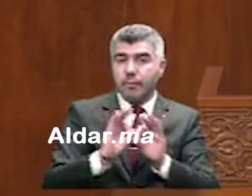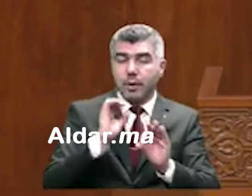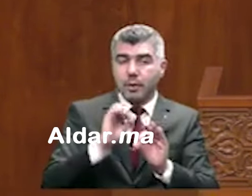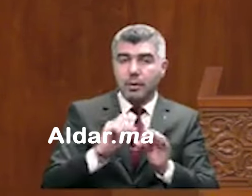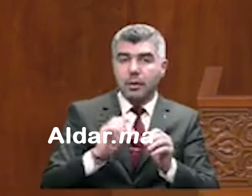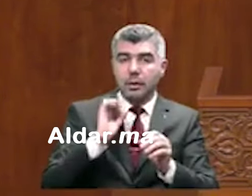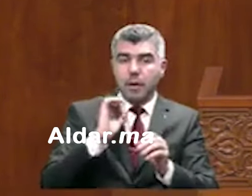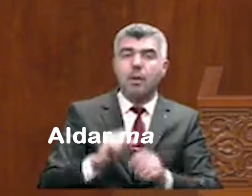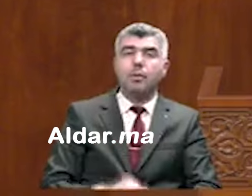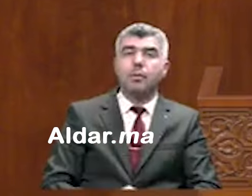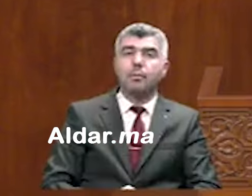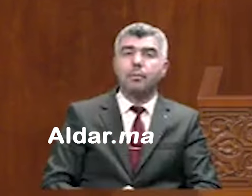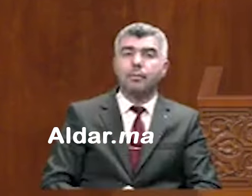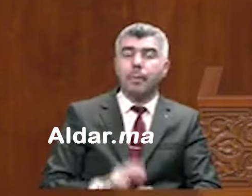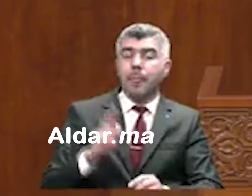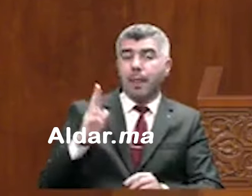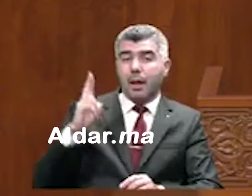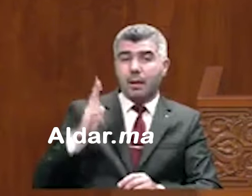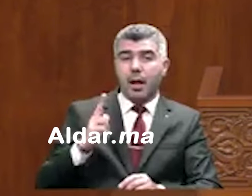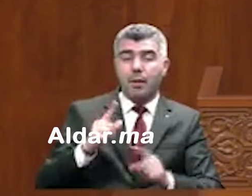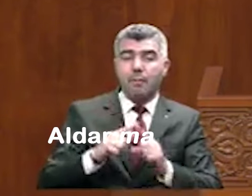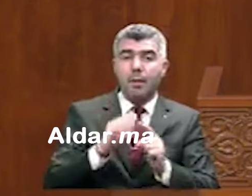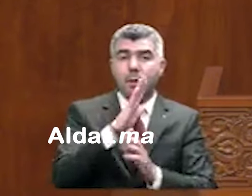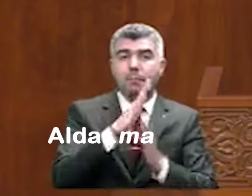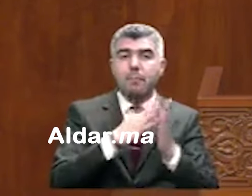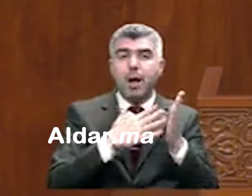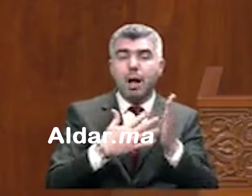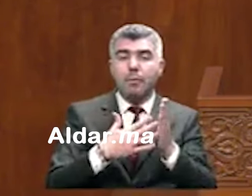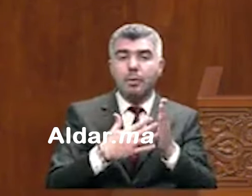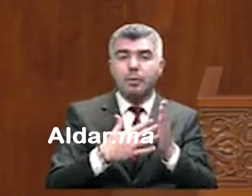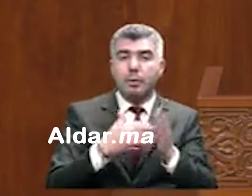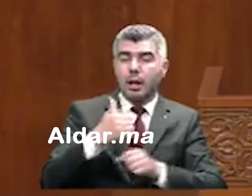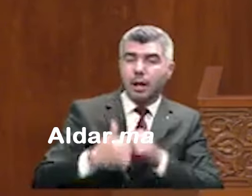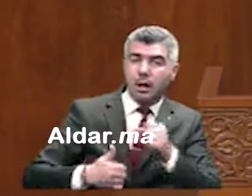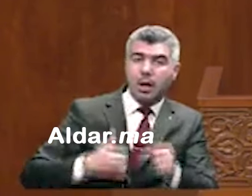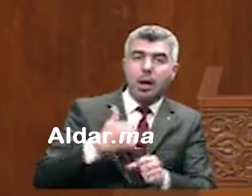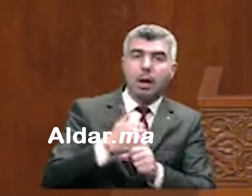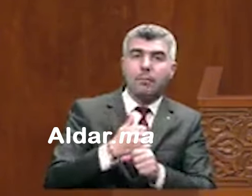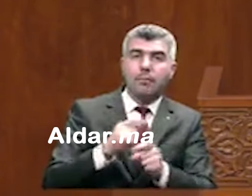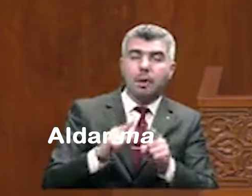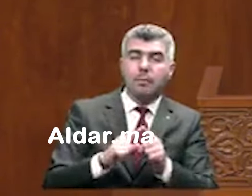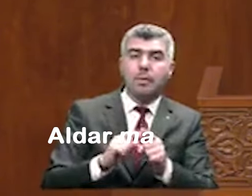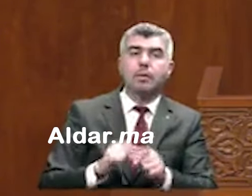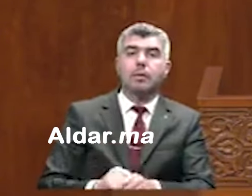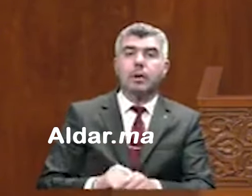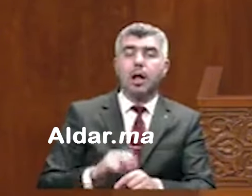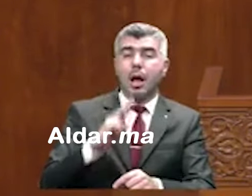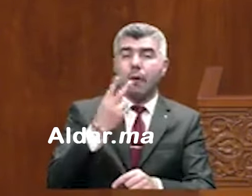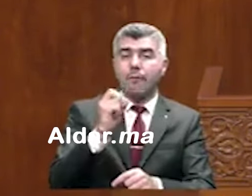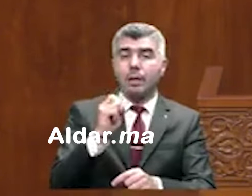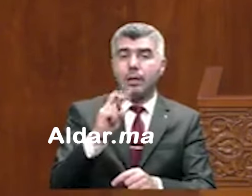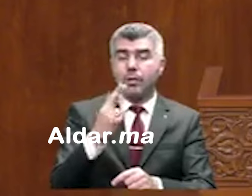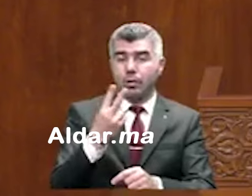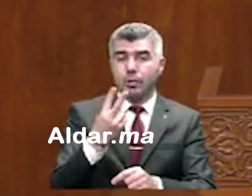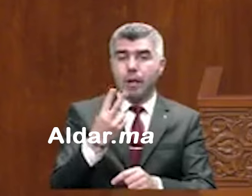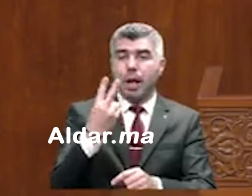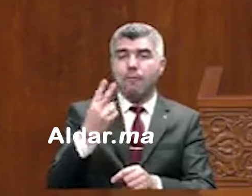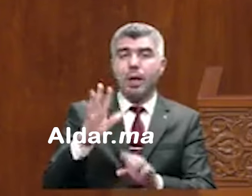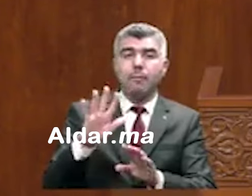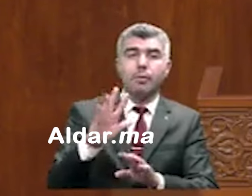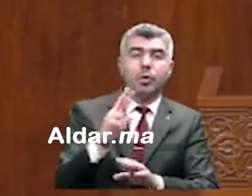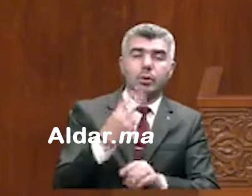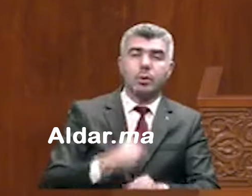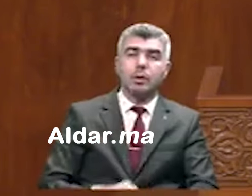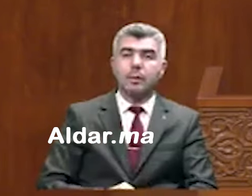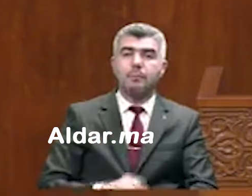الاميه تم اطلاق برنامج متعدد السنوات يغطي الفتره الممتده من 22 الى غايه 25